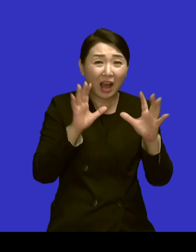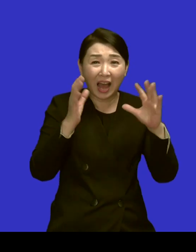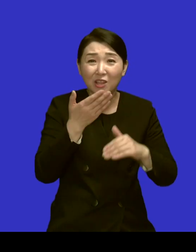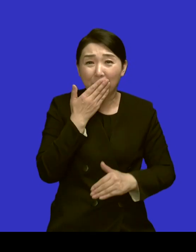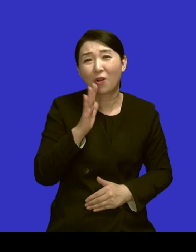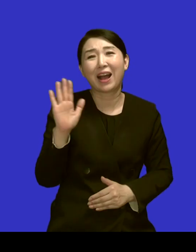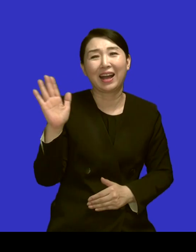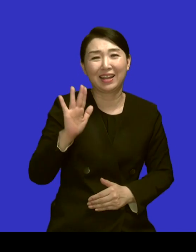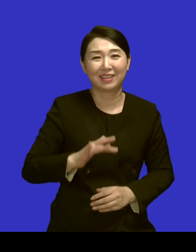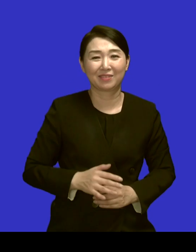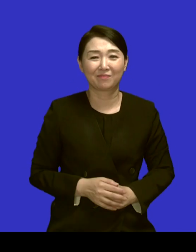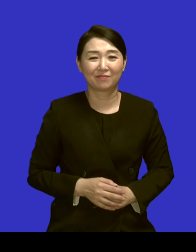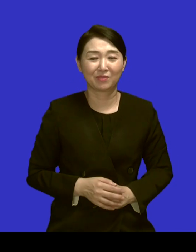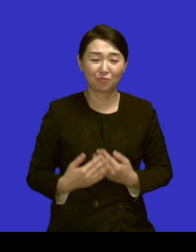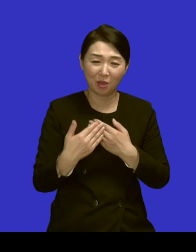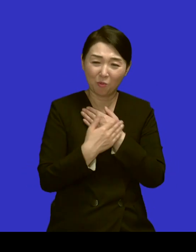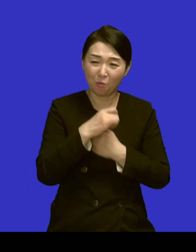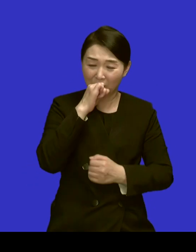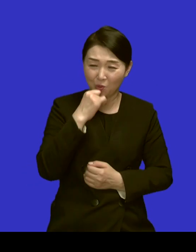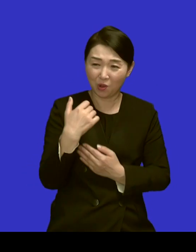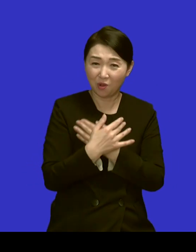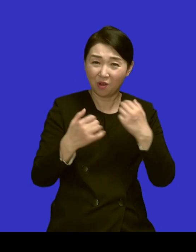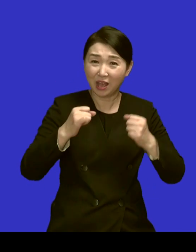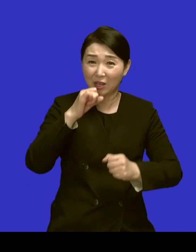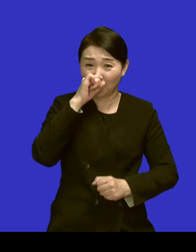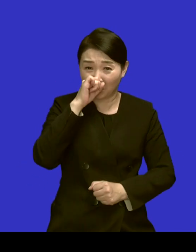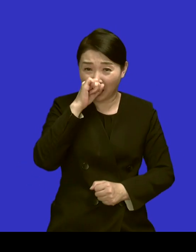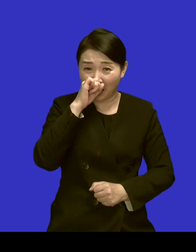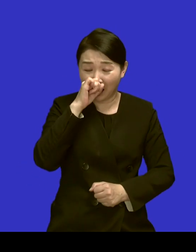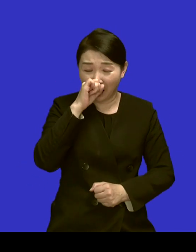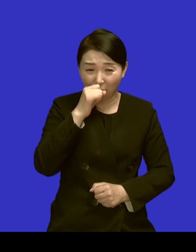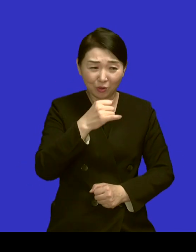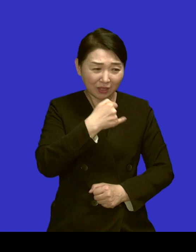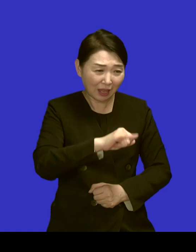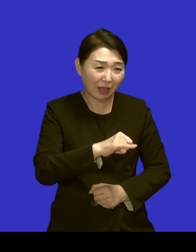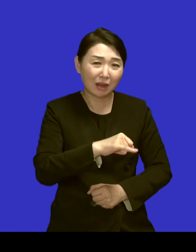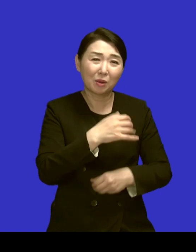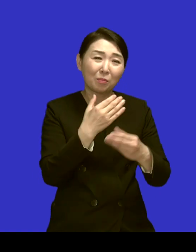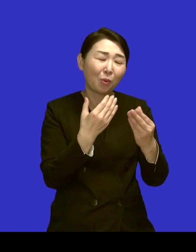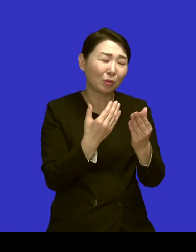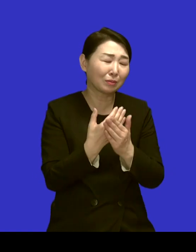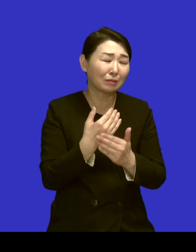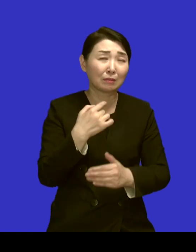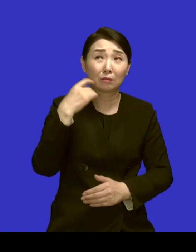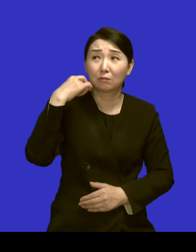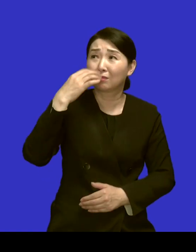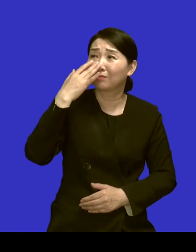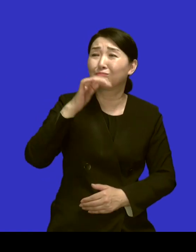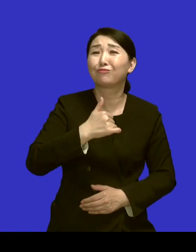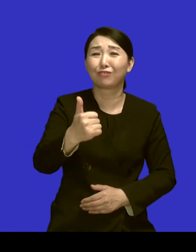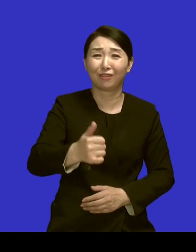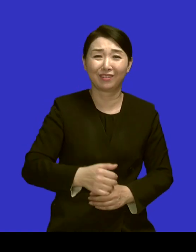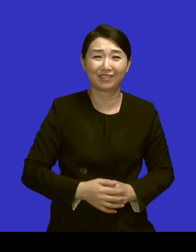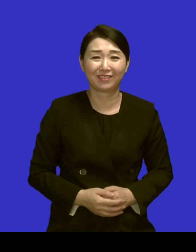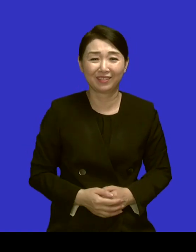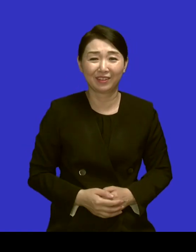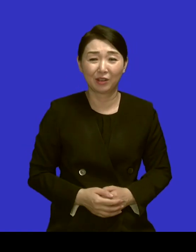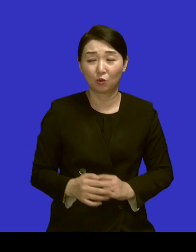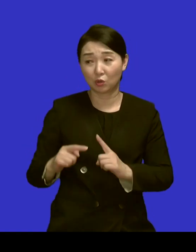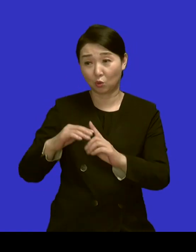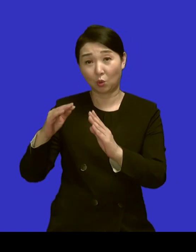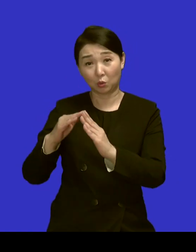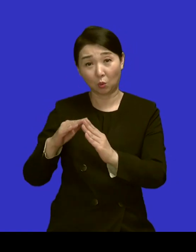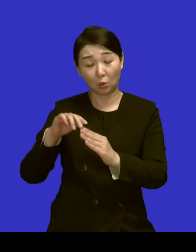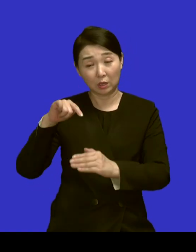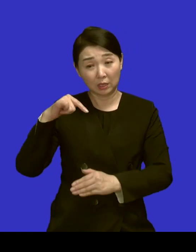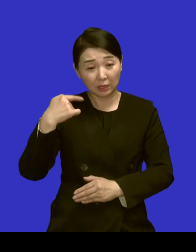먹습니까? 안 먹거든요. 몸에 좋다고 건강에 좋다는 얘기는 우리 딸들에게는 너무나 와닿지 않는 얘기예요. 전 그걸 보면서 가끔 우리 교회도